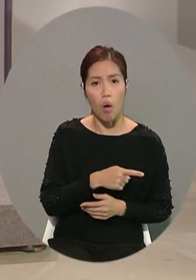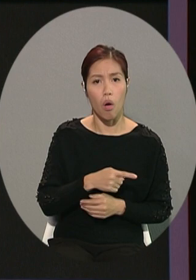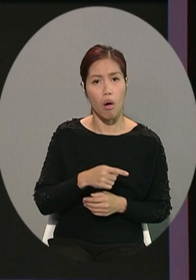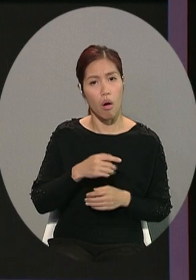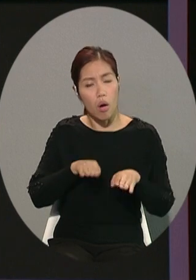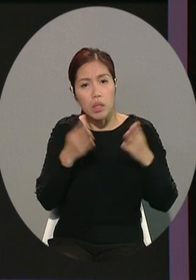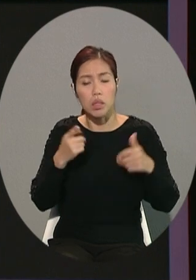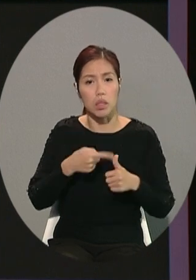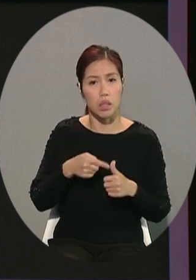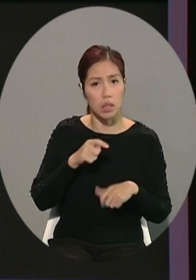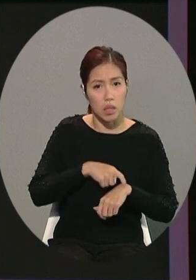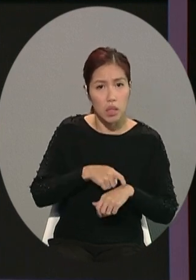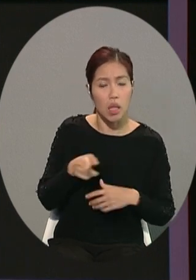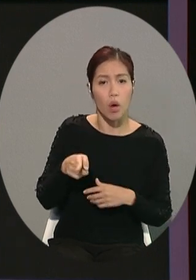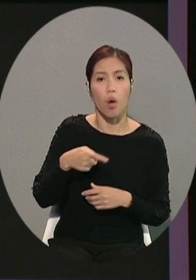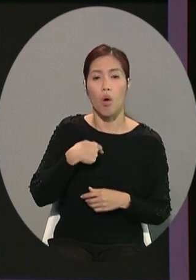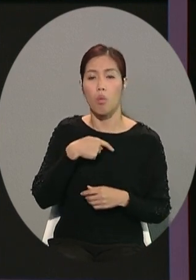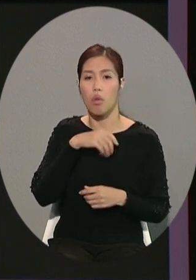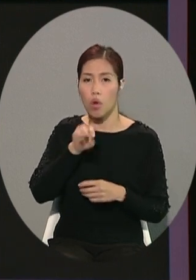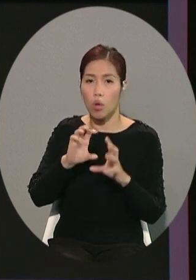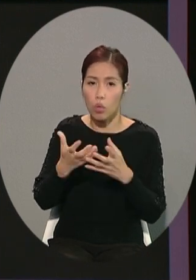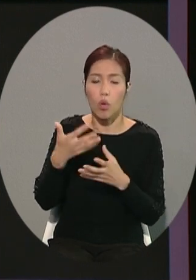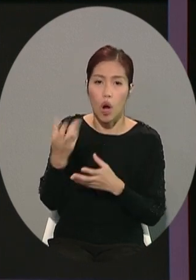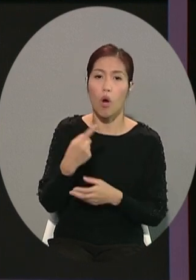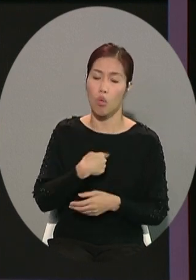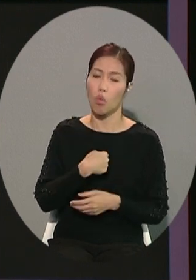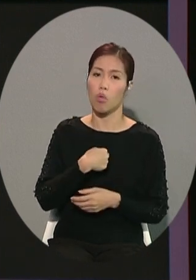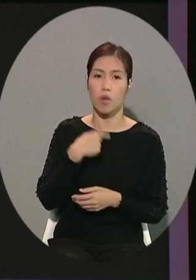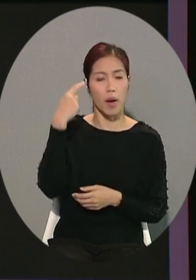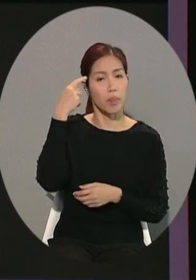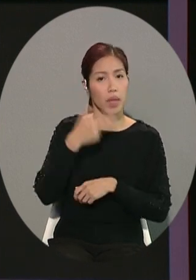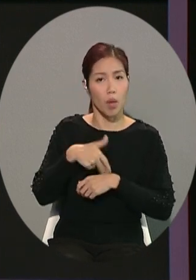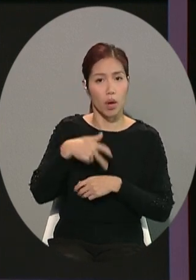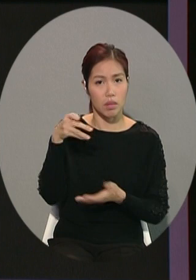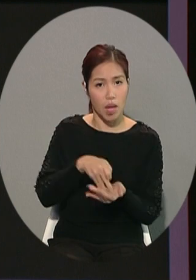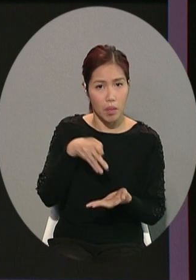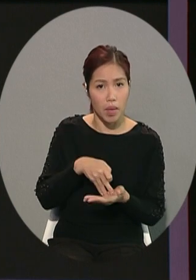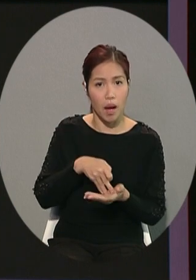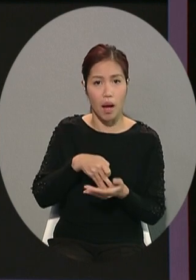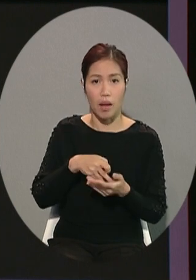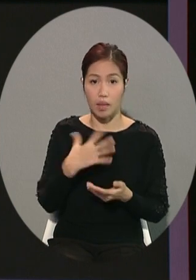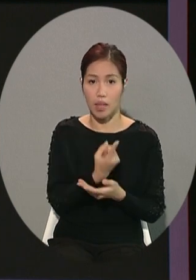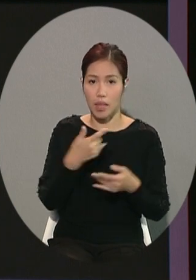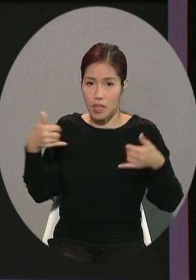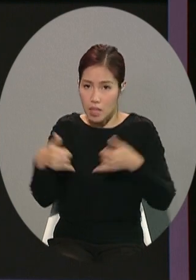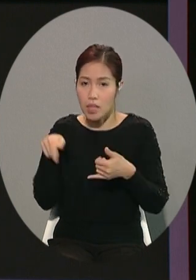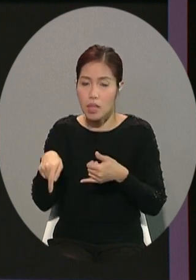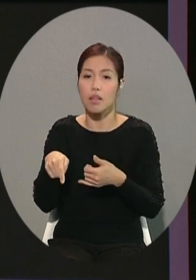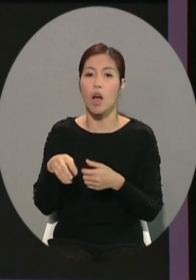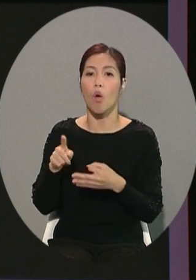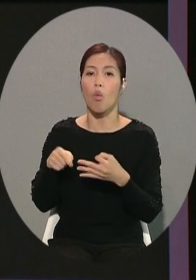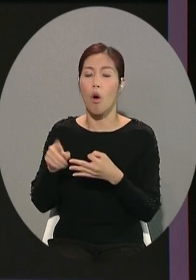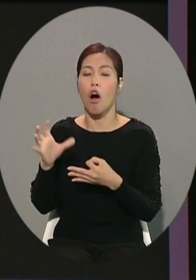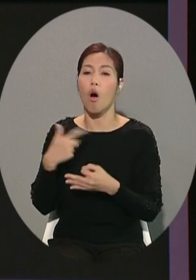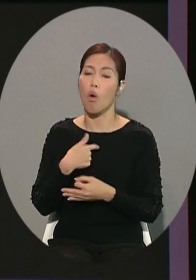羽陳偉達講過，我有參選意向，亦都喺第一次見阿黃先生嘅時候同佢講話，我係會參選嘅。